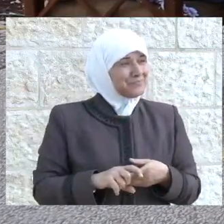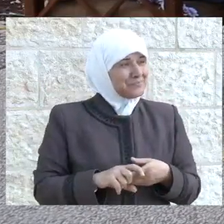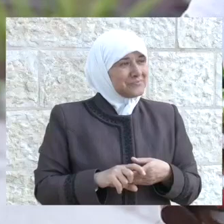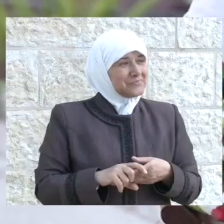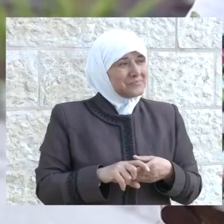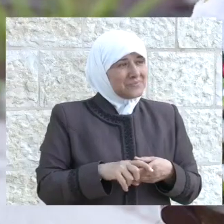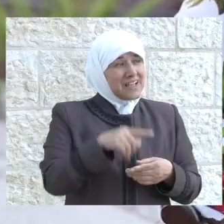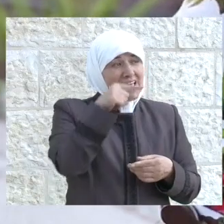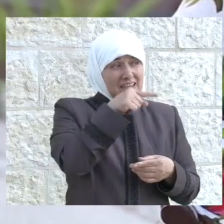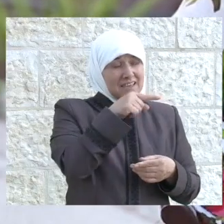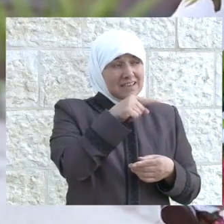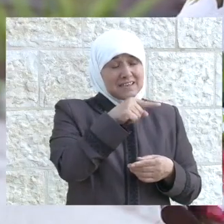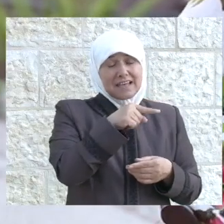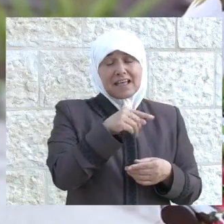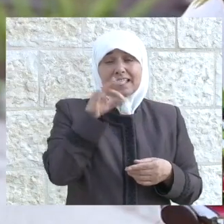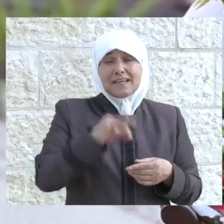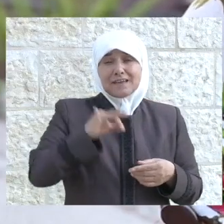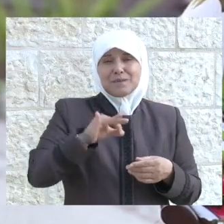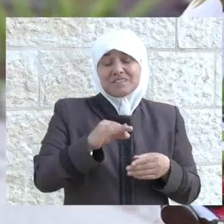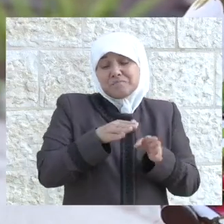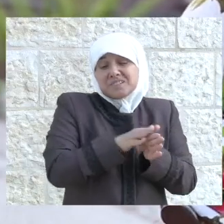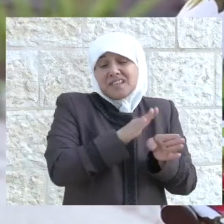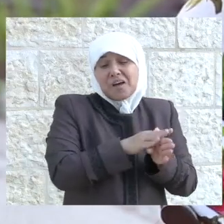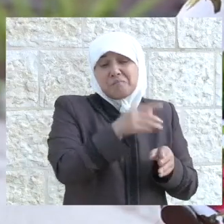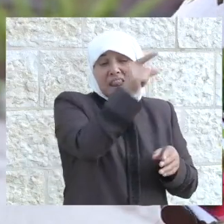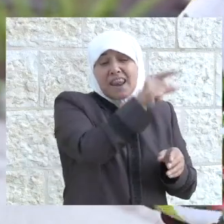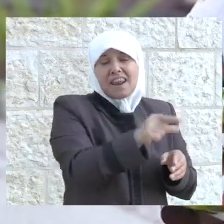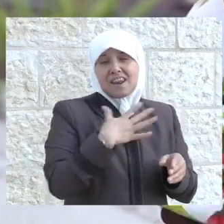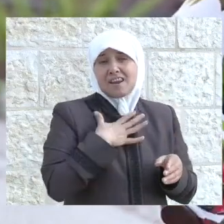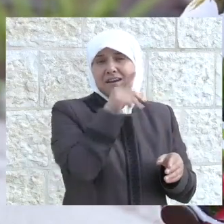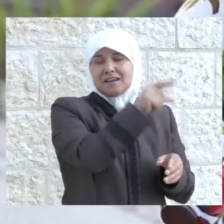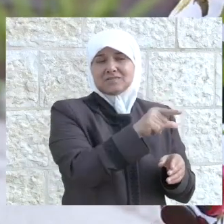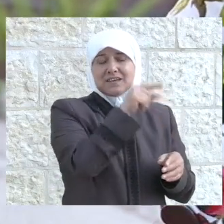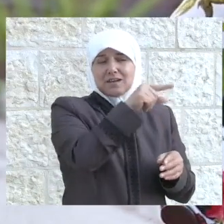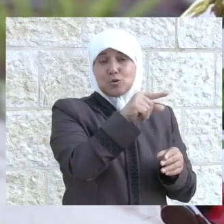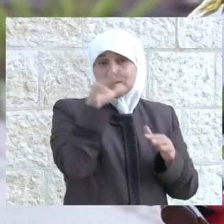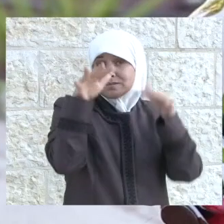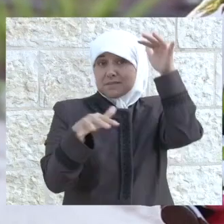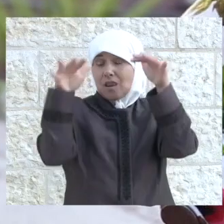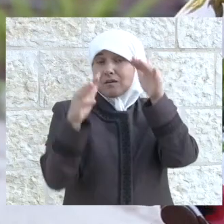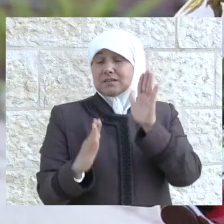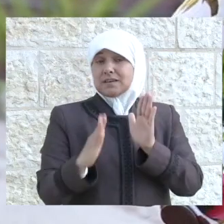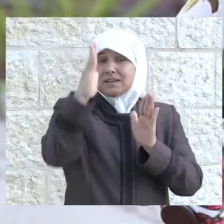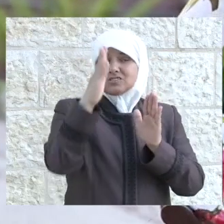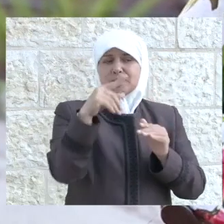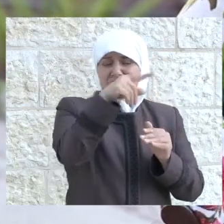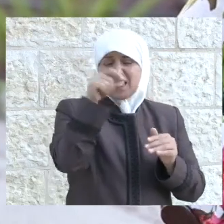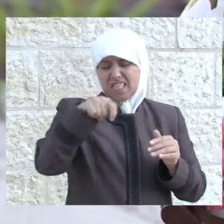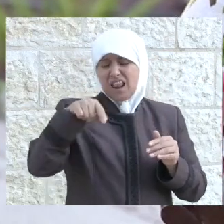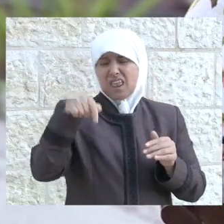لا ياسمين أنت تسلقتي كليمنجارو، ياسمين أنت مريت بتجارب أصعب من هيك بكثير،